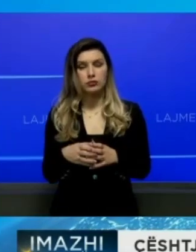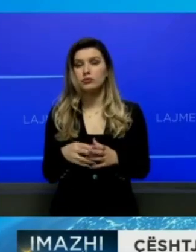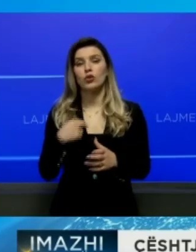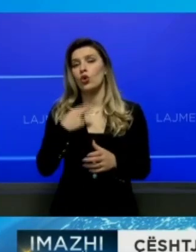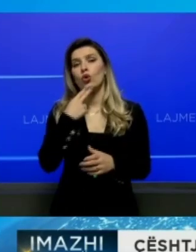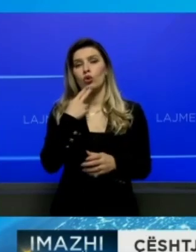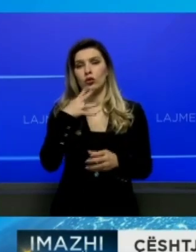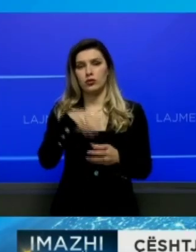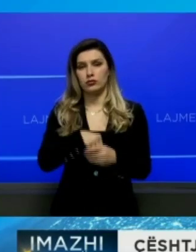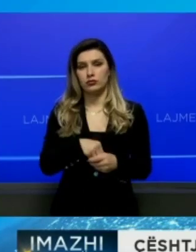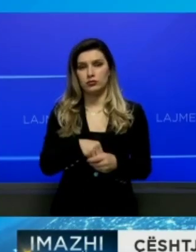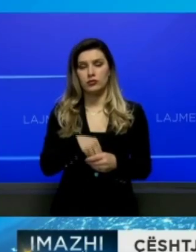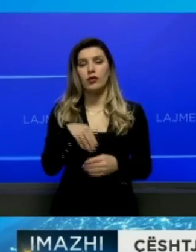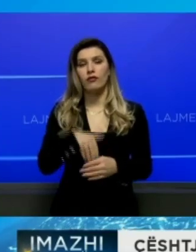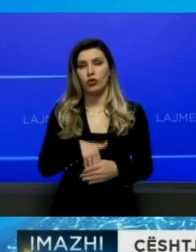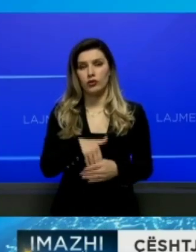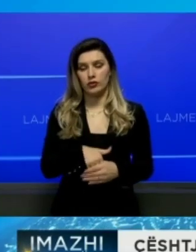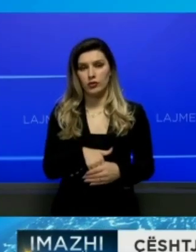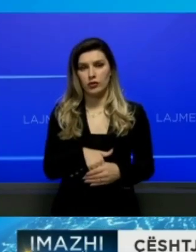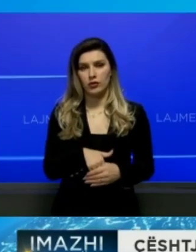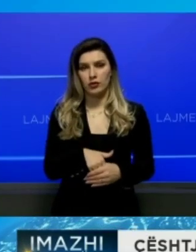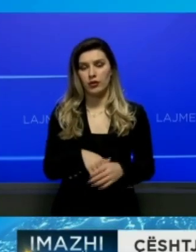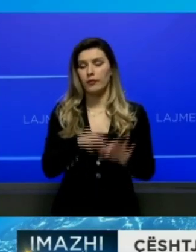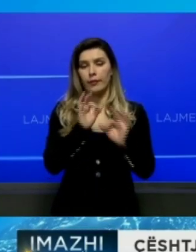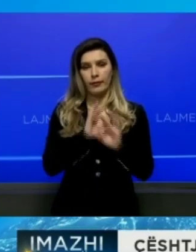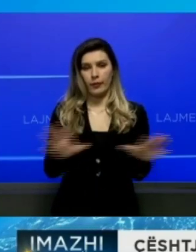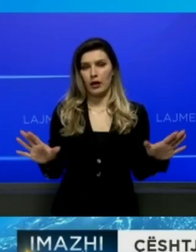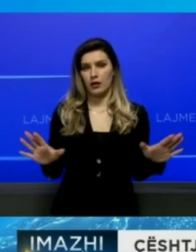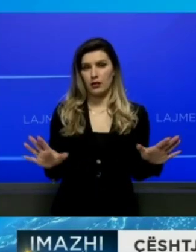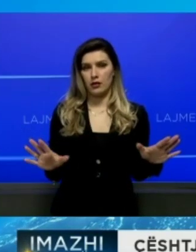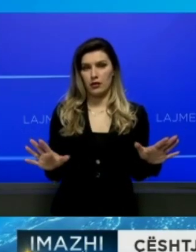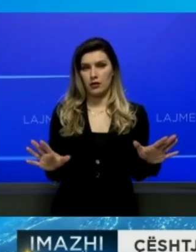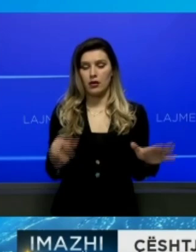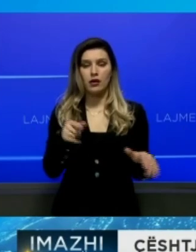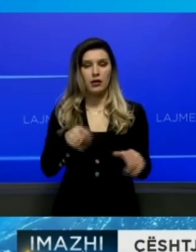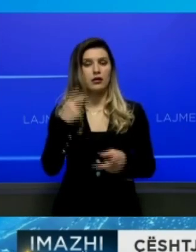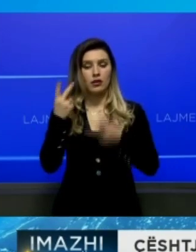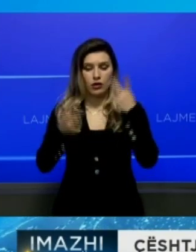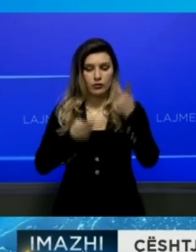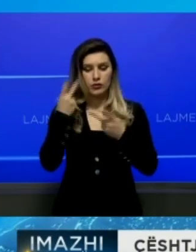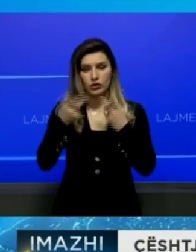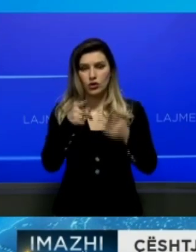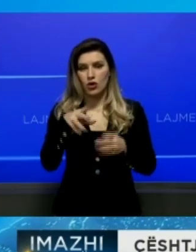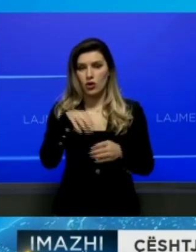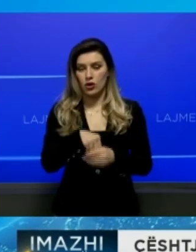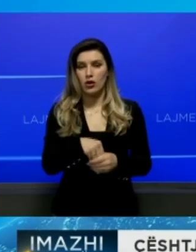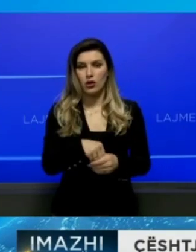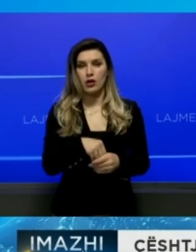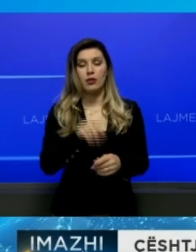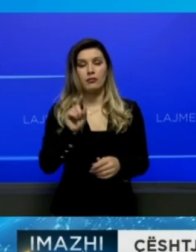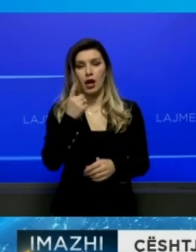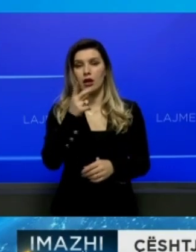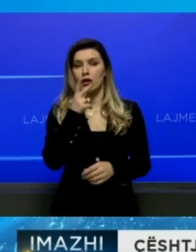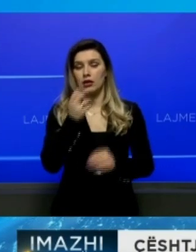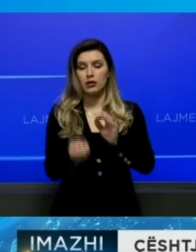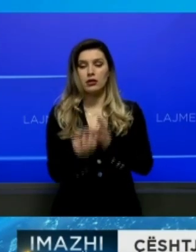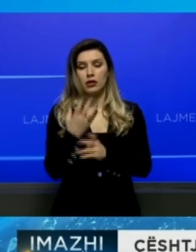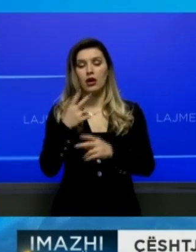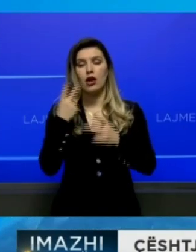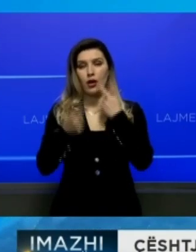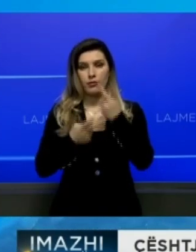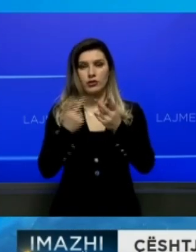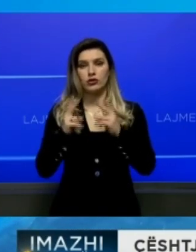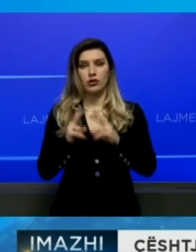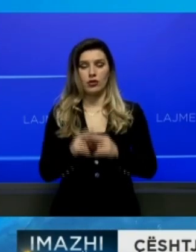do të marrim pjesë në asnjë votim, në asnjë çështje që trajtohet në komision, përderisa nuk themelohet komisioni hetimor.